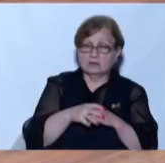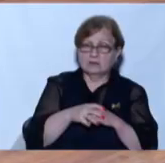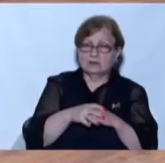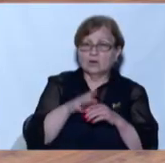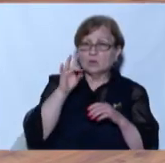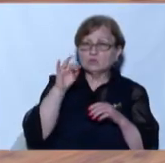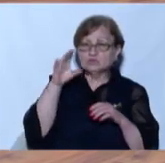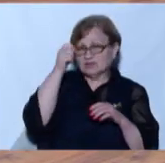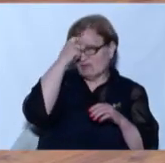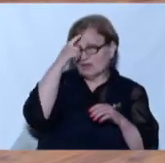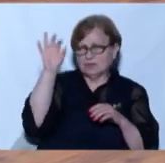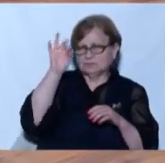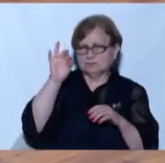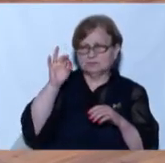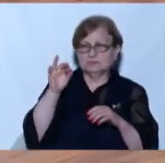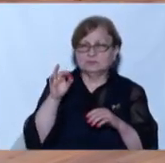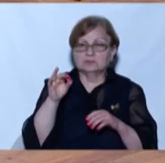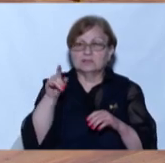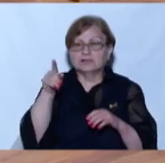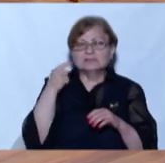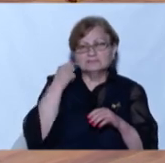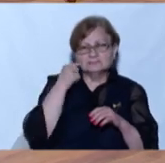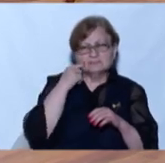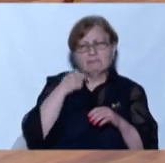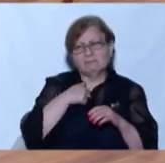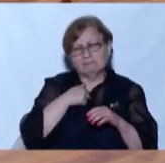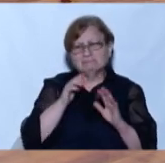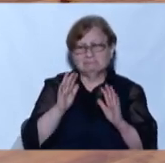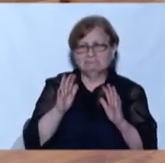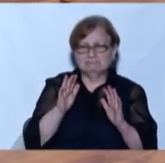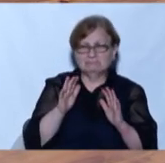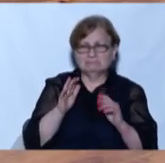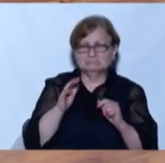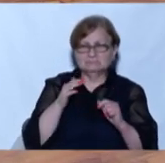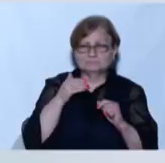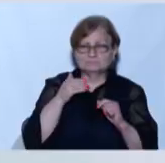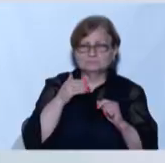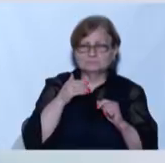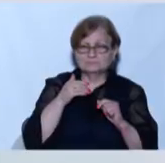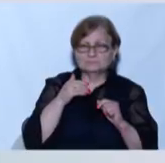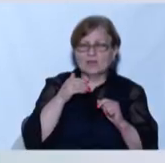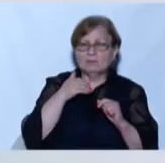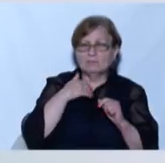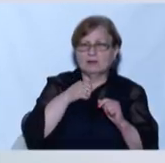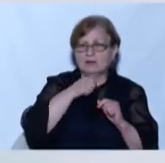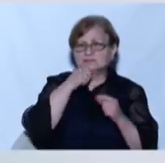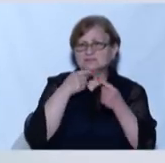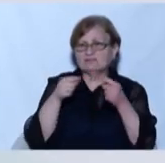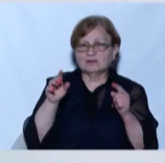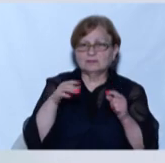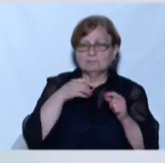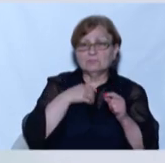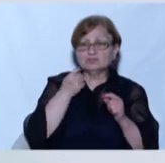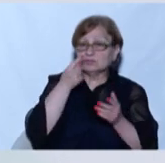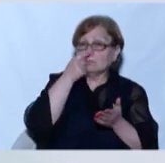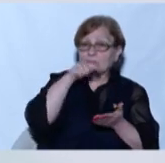იქო ვამბობო იქნებაო სიტყვაში ესე თავდაბლურად ამბობს რომ აი პანტის ჩირიცო გატყვილდებაო ხოლმეო როცაო სხვარაბი არ არისო მე შეიძლება